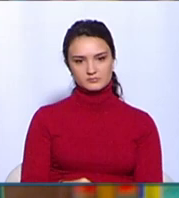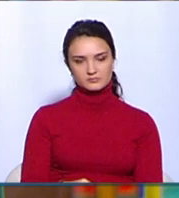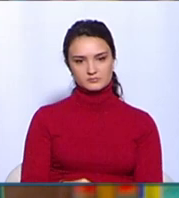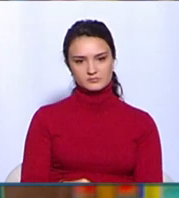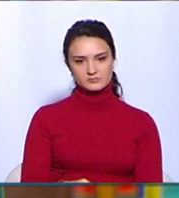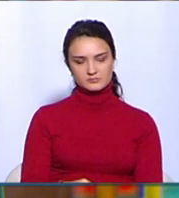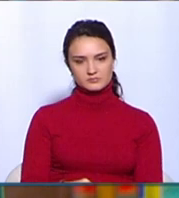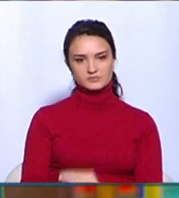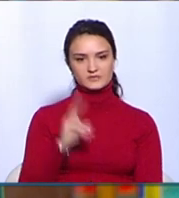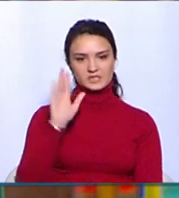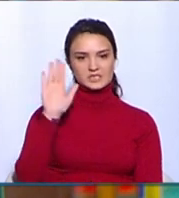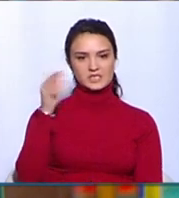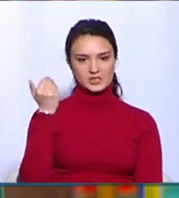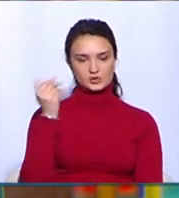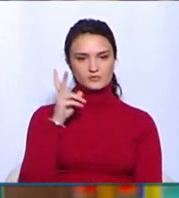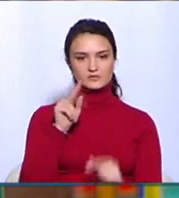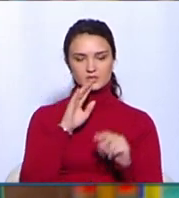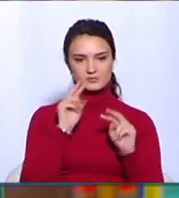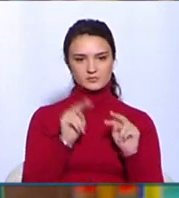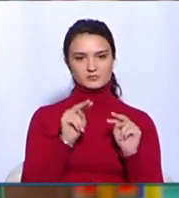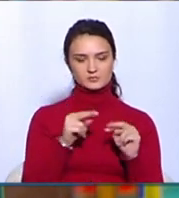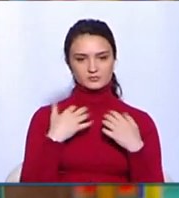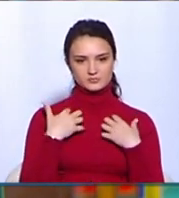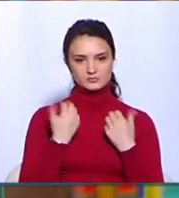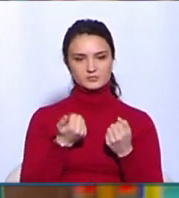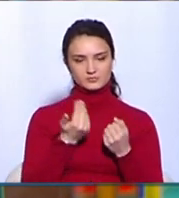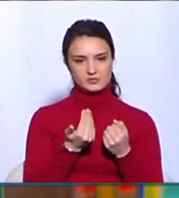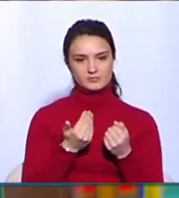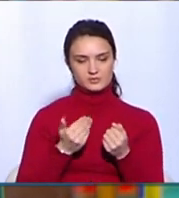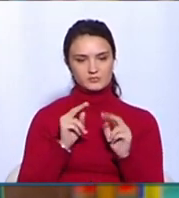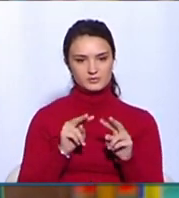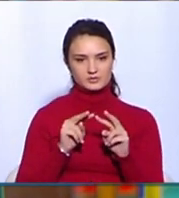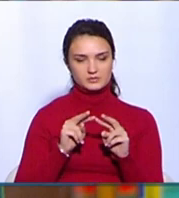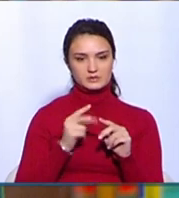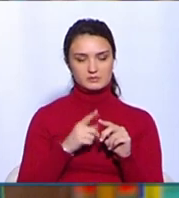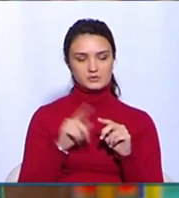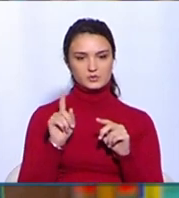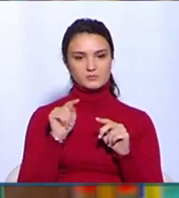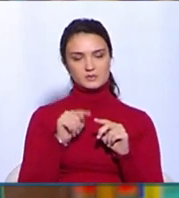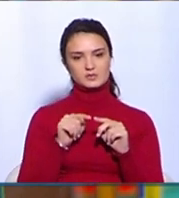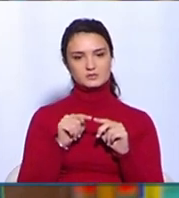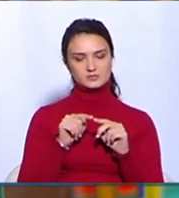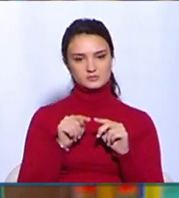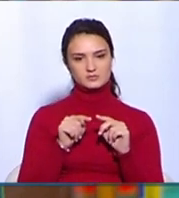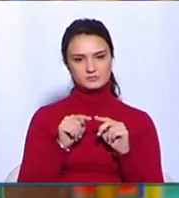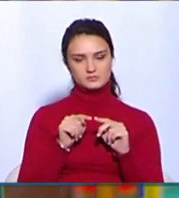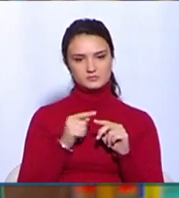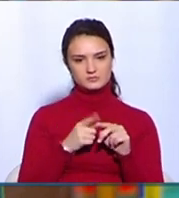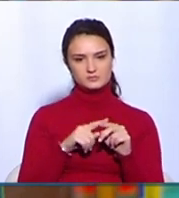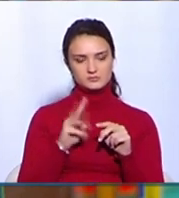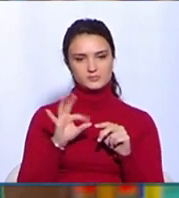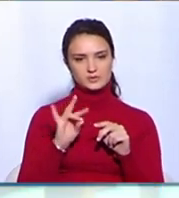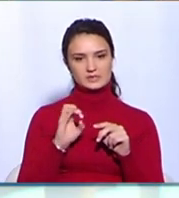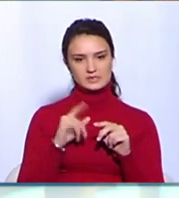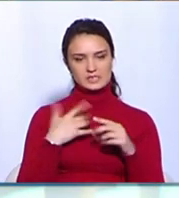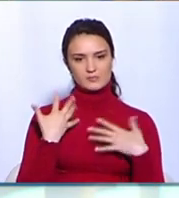დაიქირაოს მაგალითად ვიღაც, რომელიც უზრუნველყოფს ამ ქალბატონის კეთილდღეობას იმ გაგებით, რომ მას მონეტიზაცია ქვია,